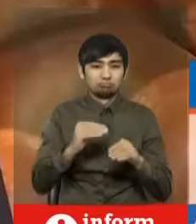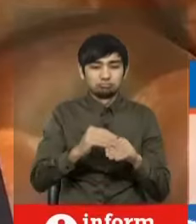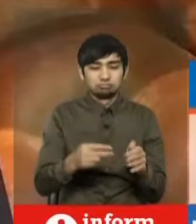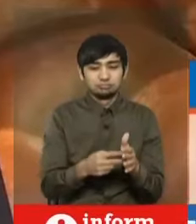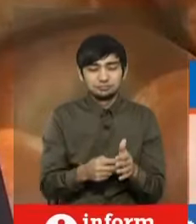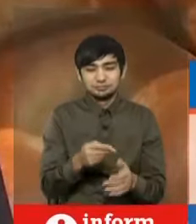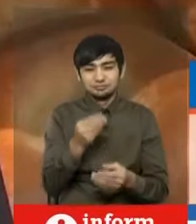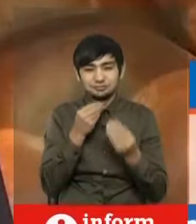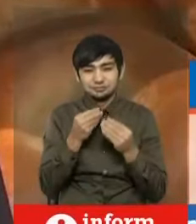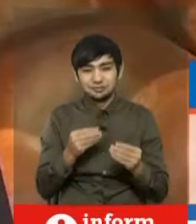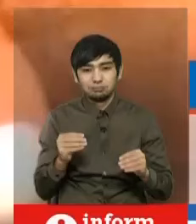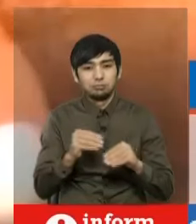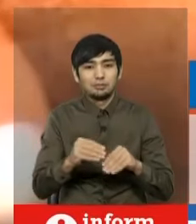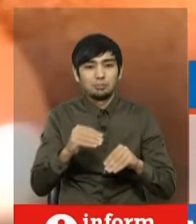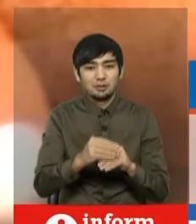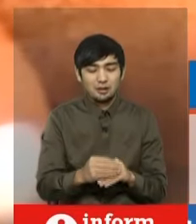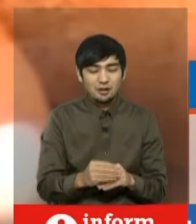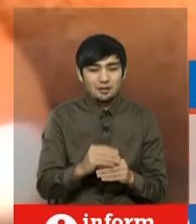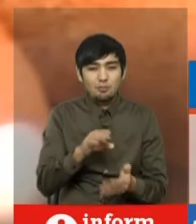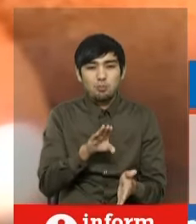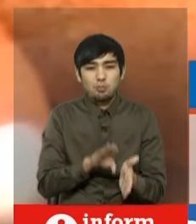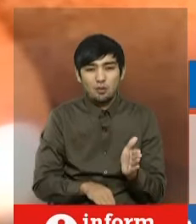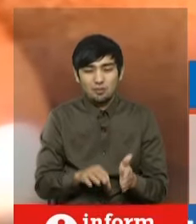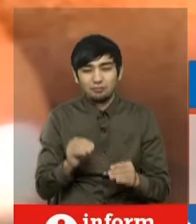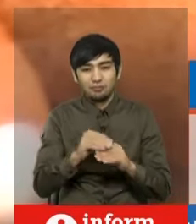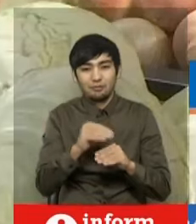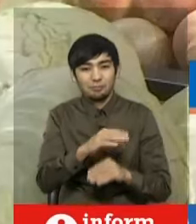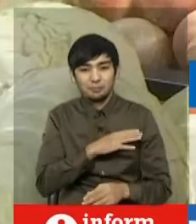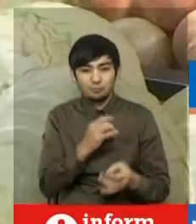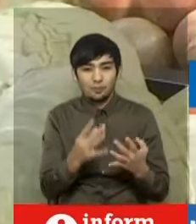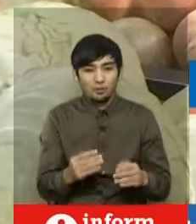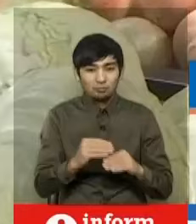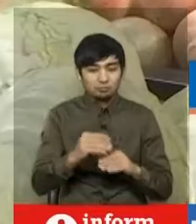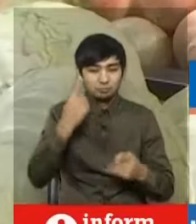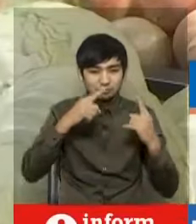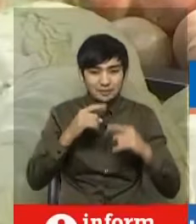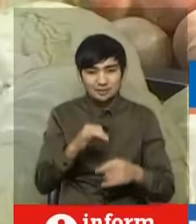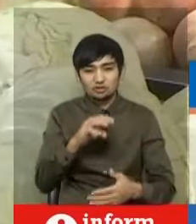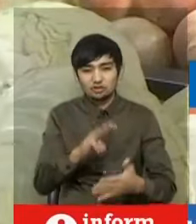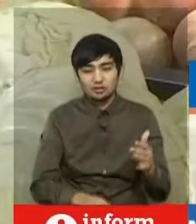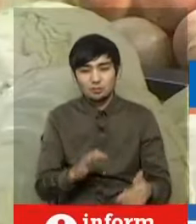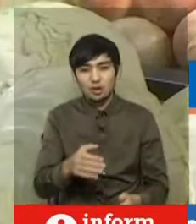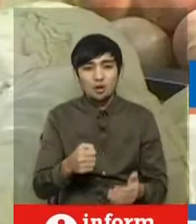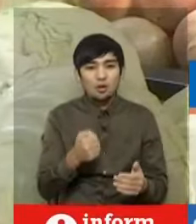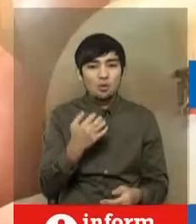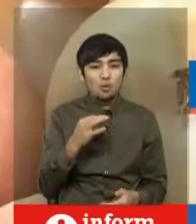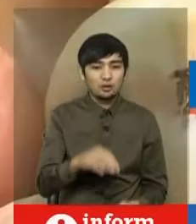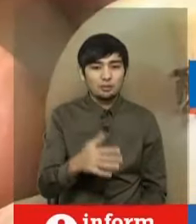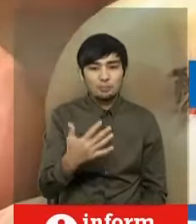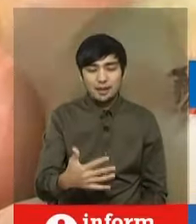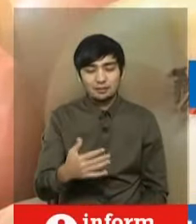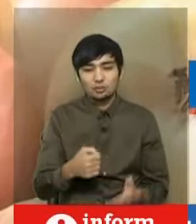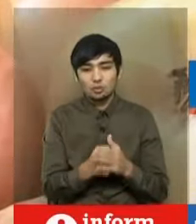торговй торговой надбавки для субъектов бизнеса от 500 от п до 150